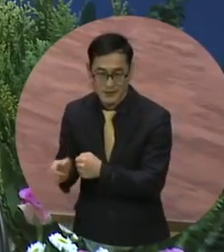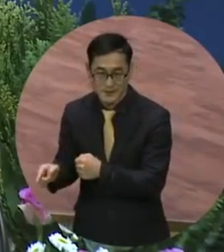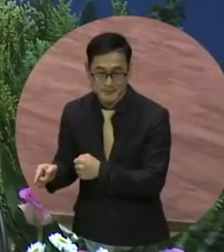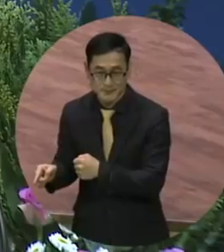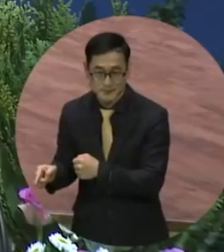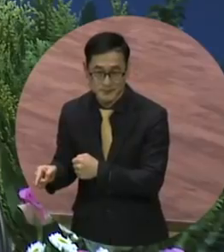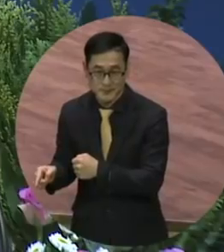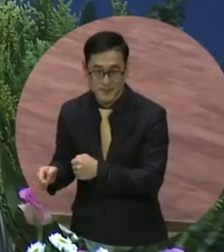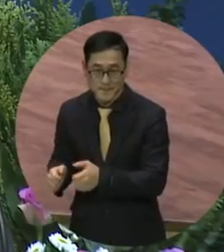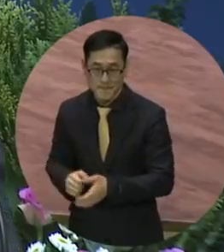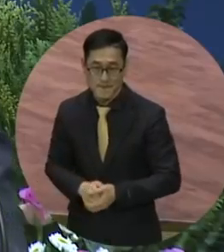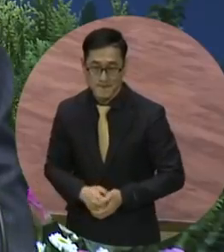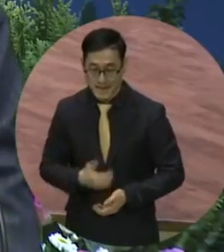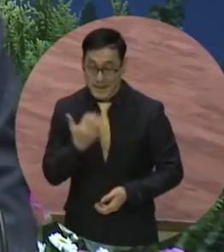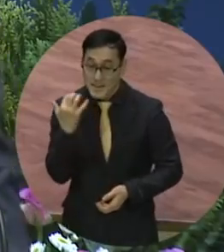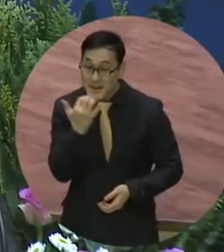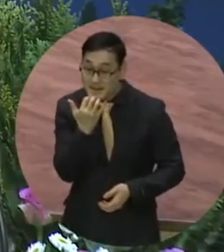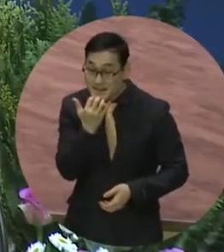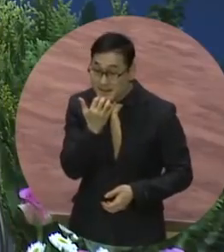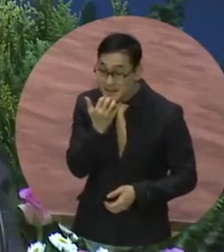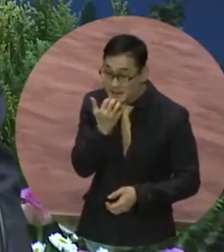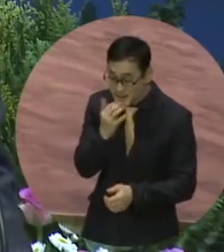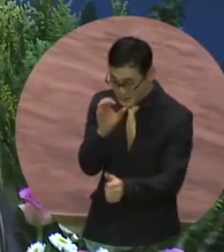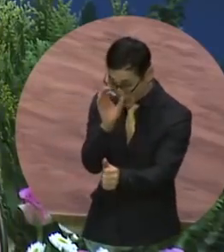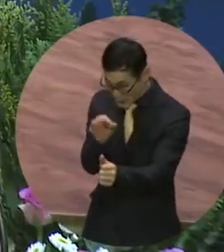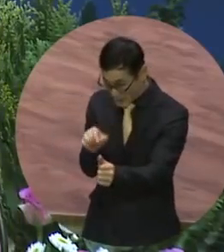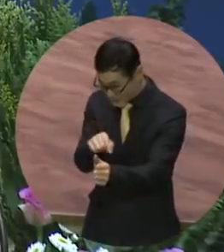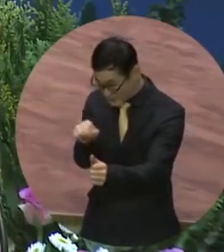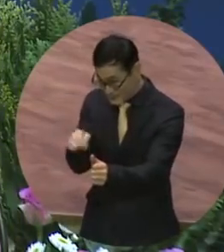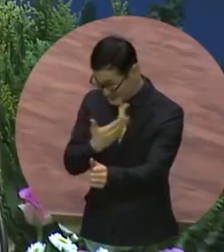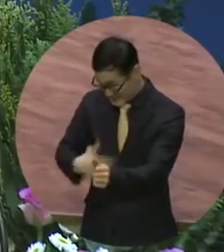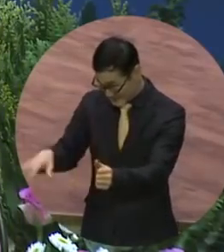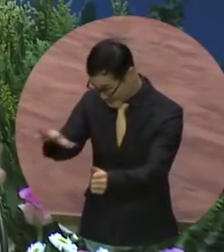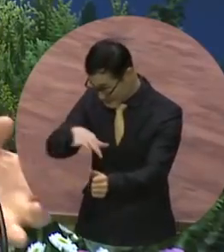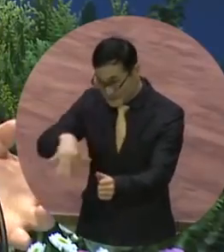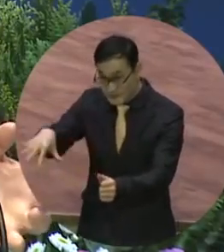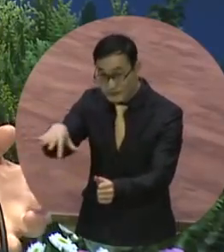베드로를 포함해 제자들이 물고기 잡으러 갔지만은 뭐라 그랬어요?